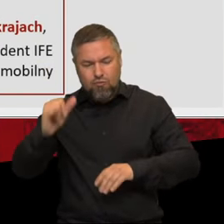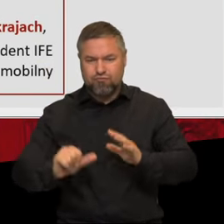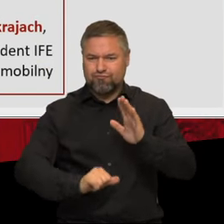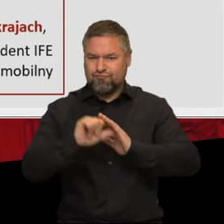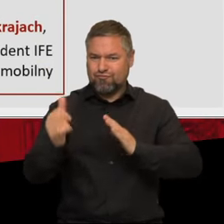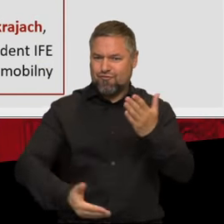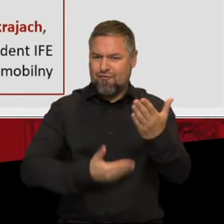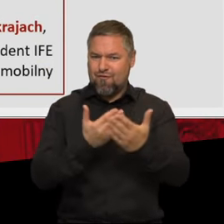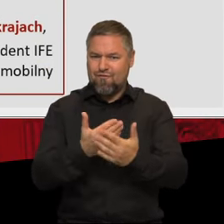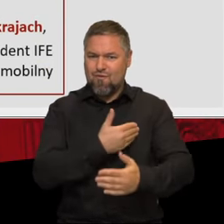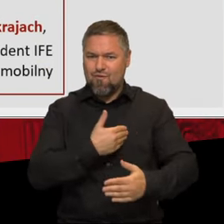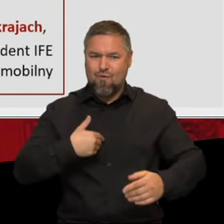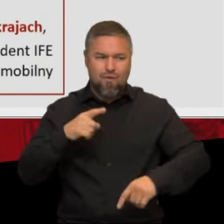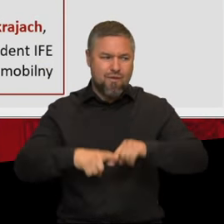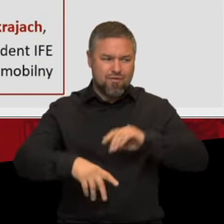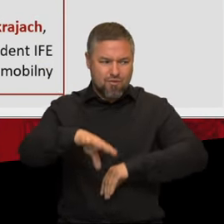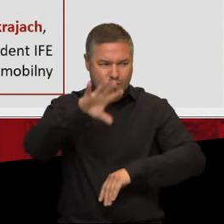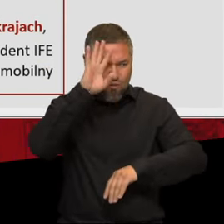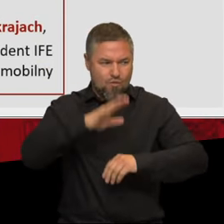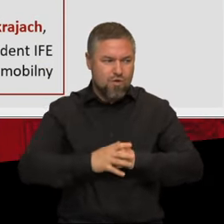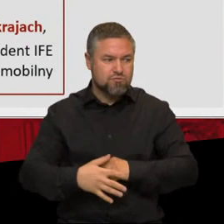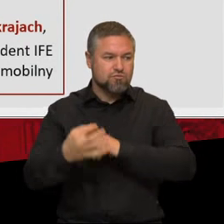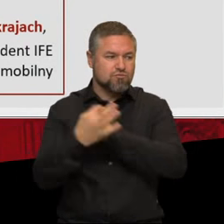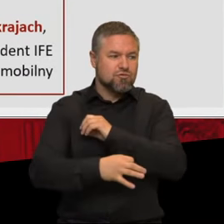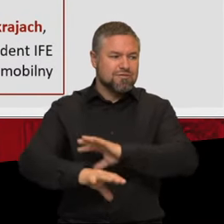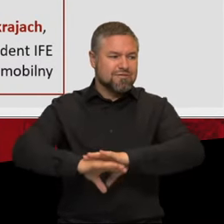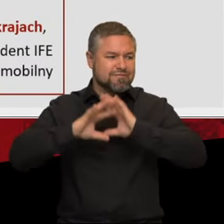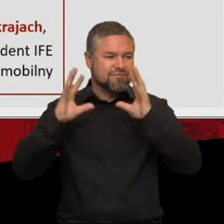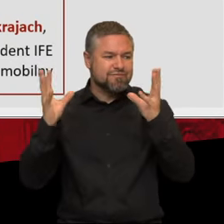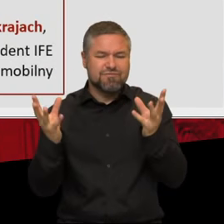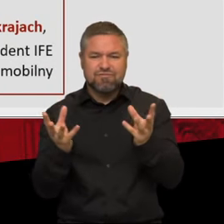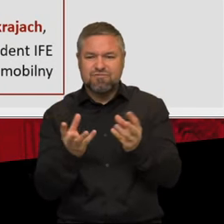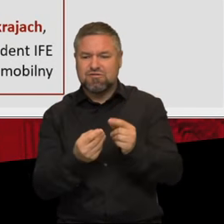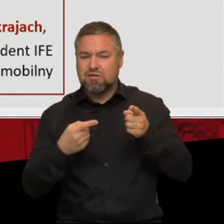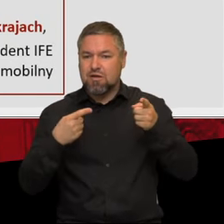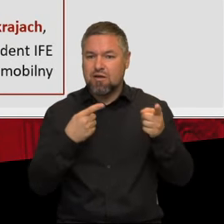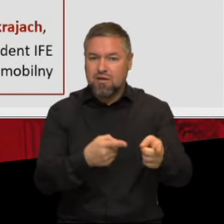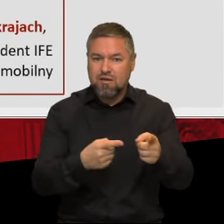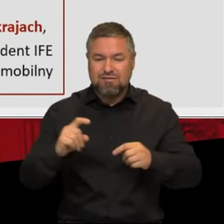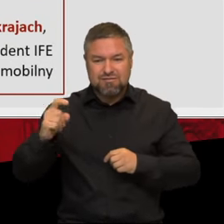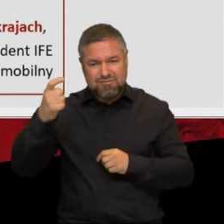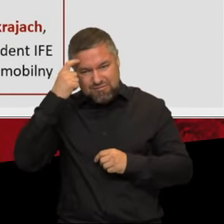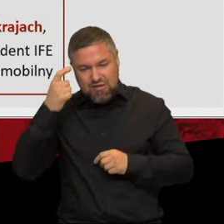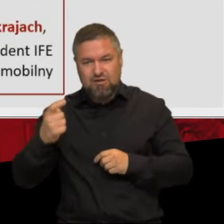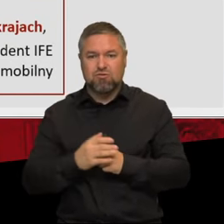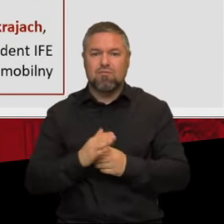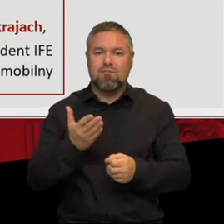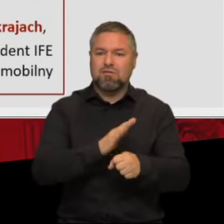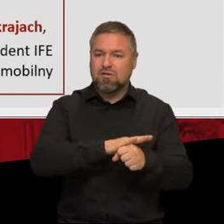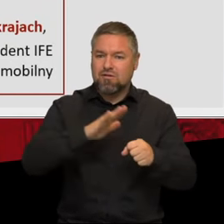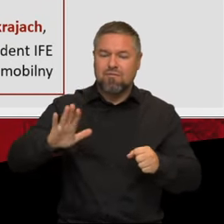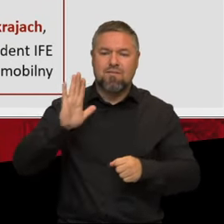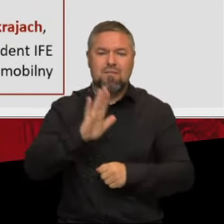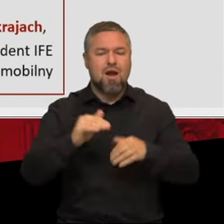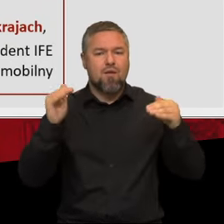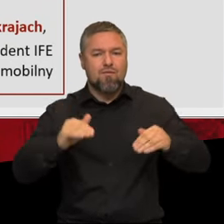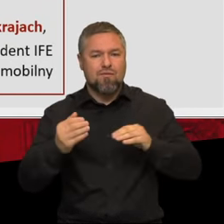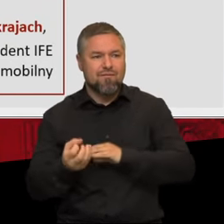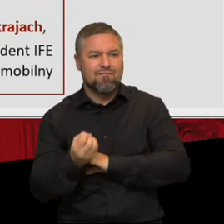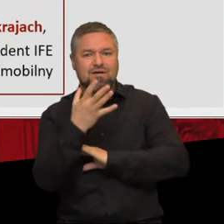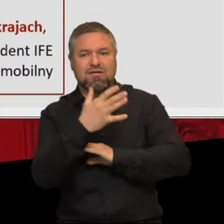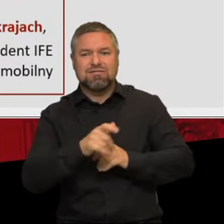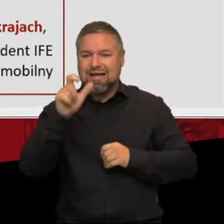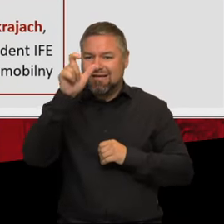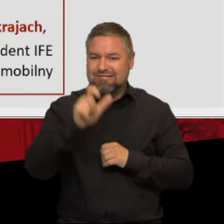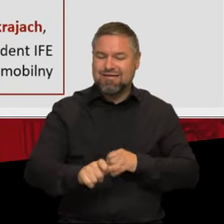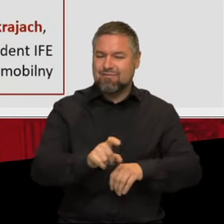wyróżniają ofertę Politechniki Łódzkiej. Studenci wszystkich kierunków, a w szczególności studenci Centrum Kształcenia Międzynarodowego, mają możliwość wyjazdu na